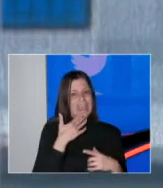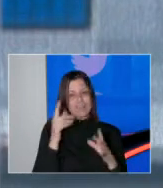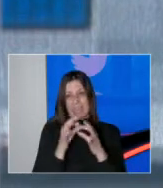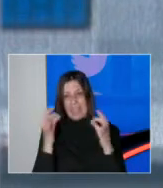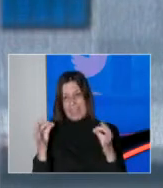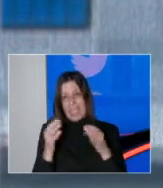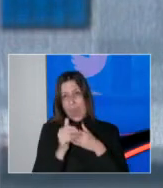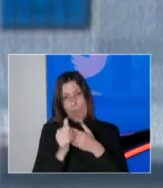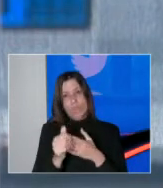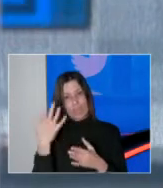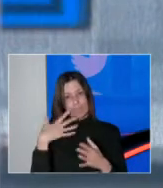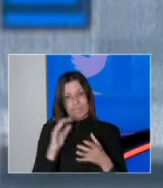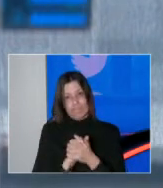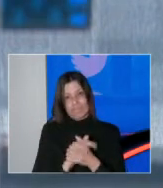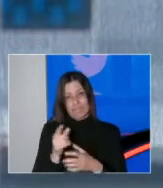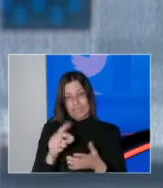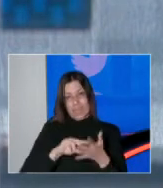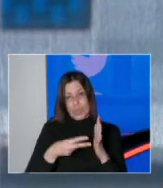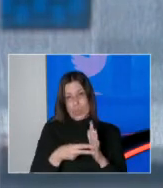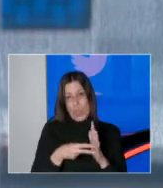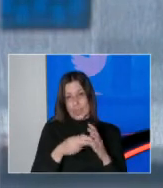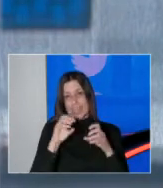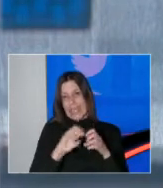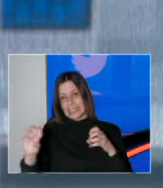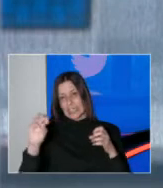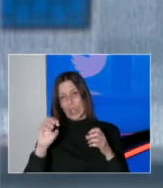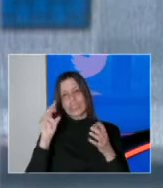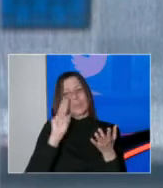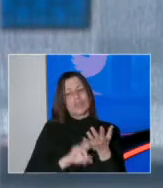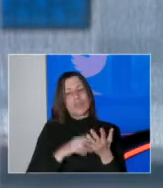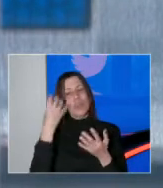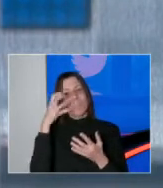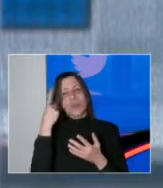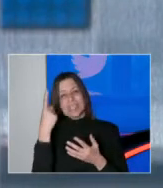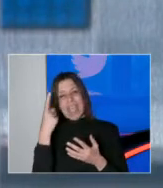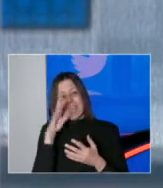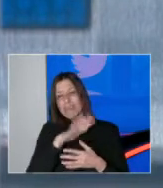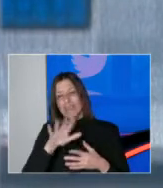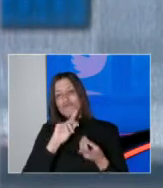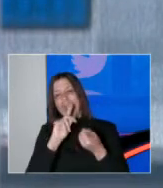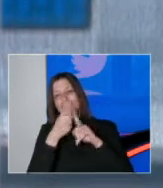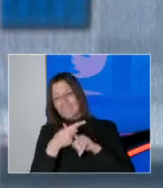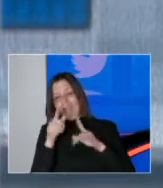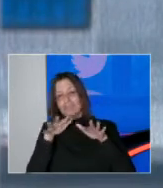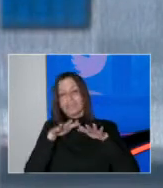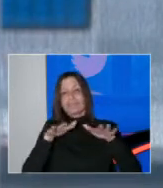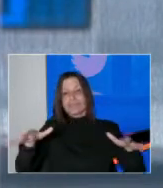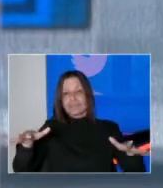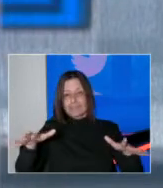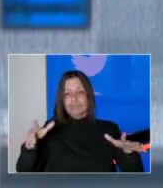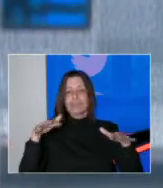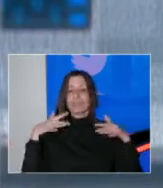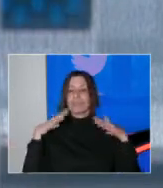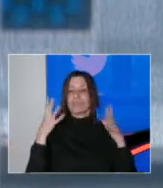שהתחיל להוביל אותה היו עמיתנו בתוכנית הצינור, בזכות פוסט אחד ברשת שהפך לוויראלי מאוד וסחף